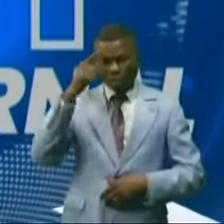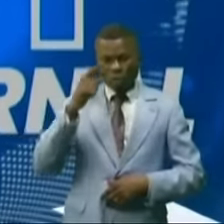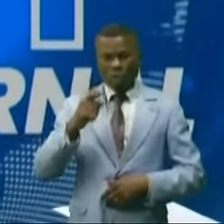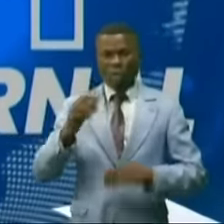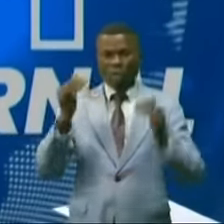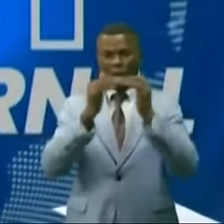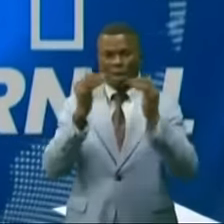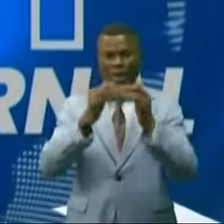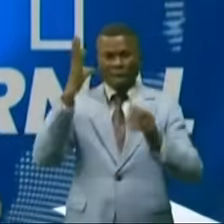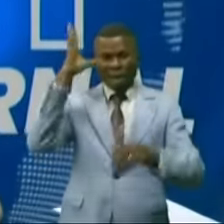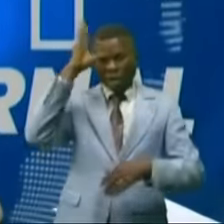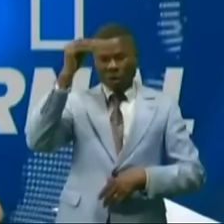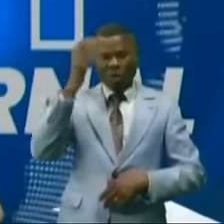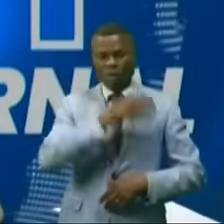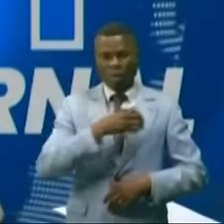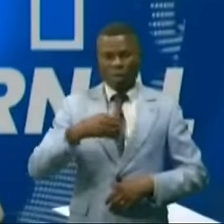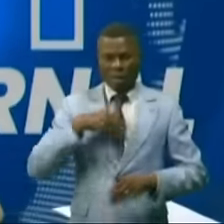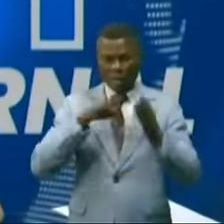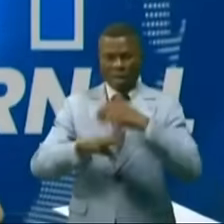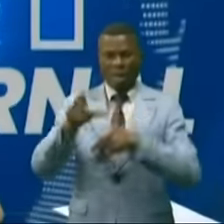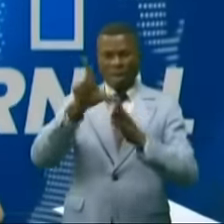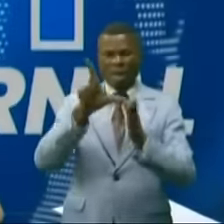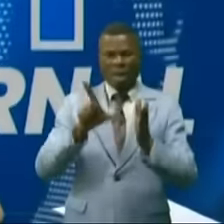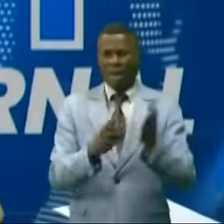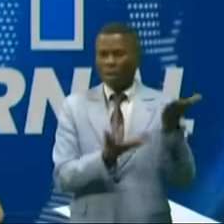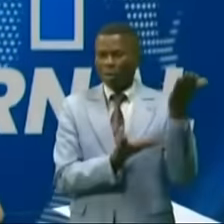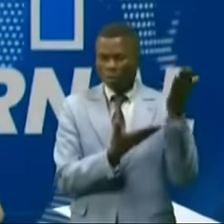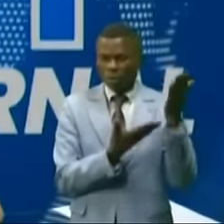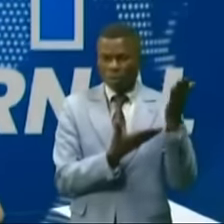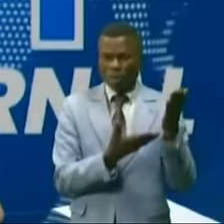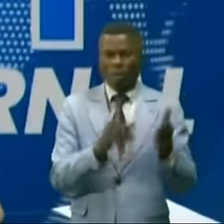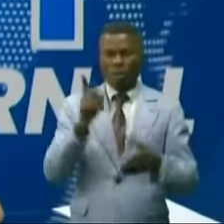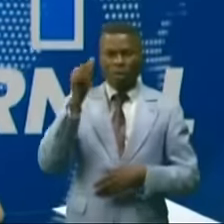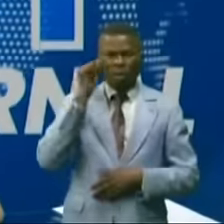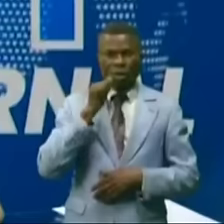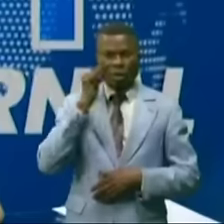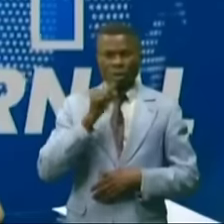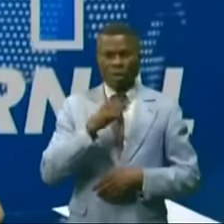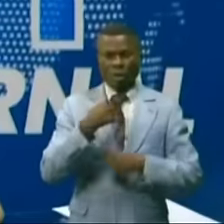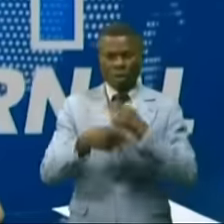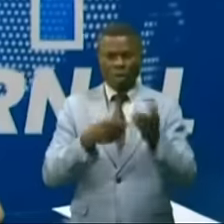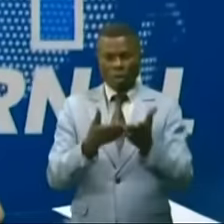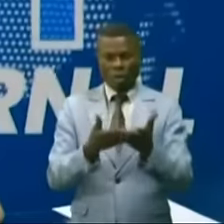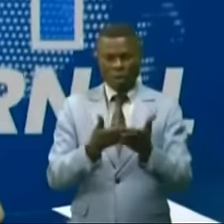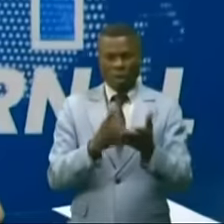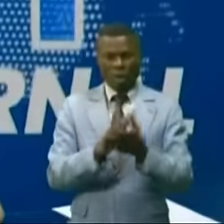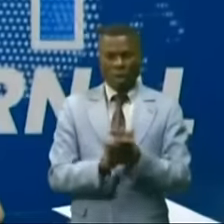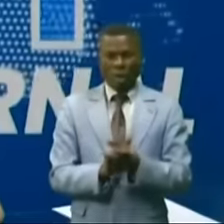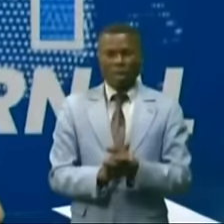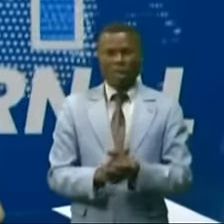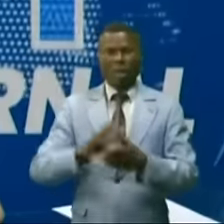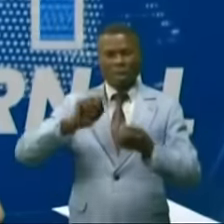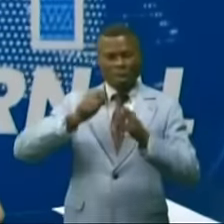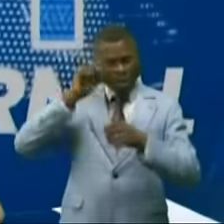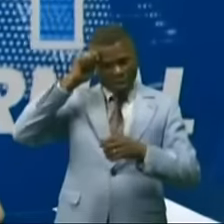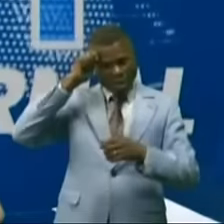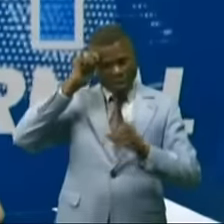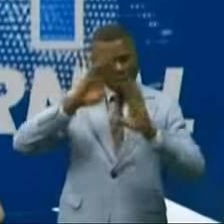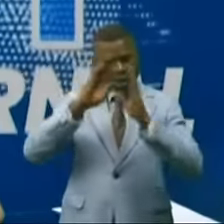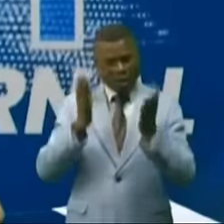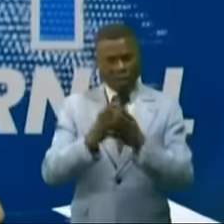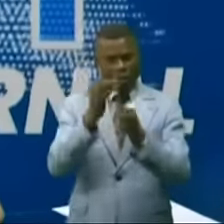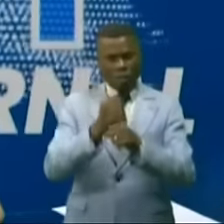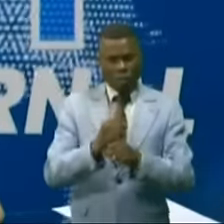parité au point de l'inscrire dans la loi fondamentale. Un film de Marie-Rose Tchité immortalise ce combat pour